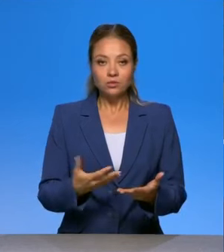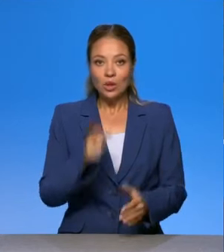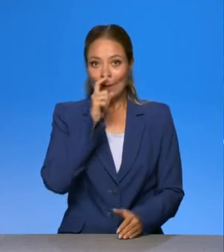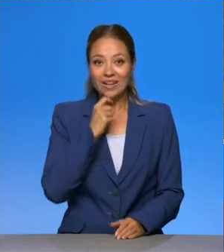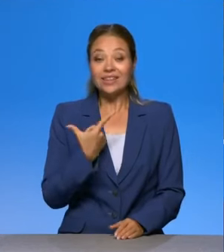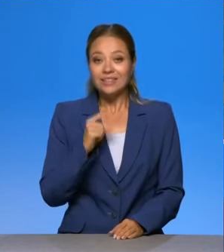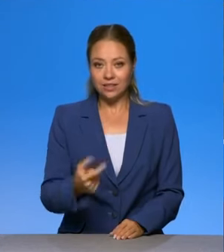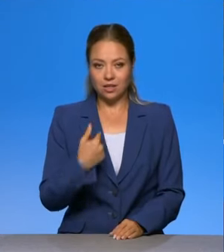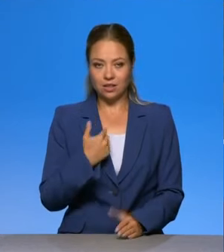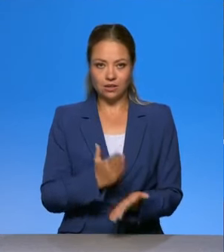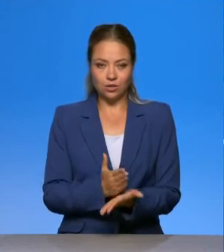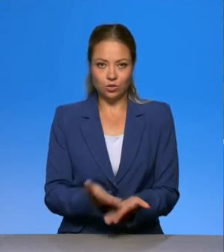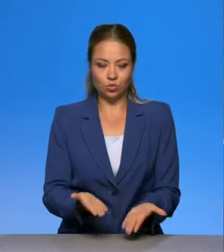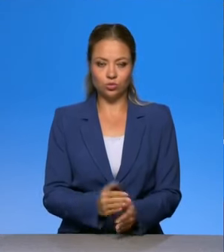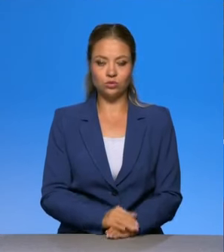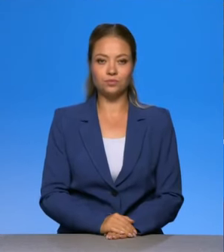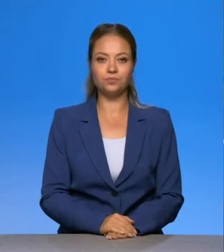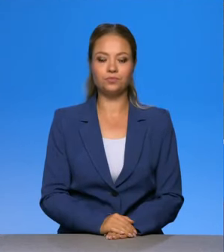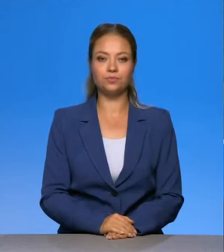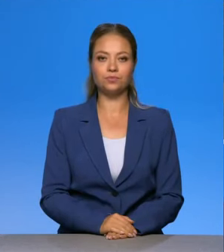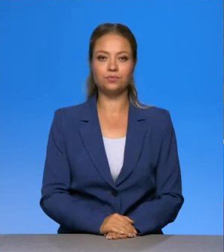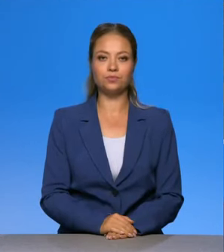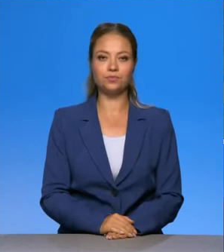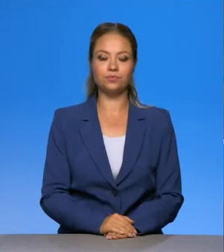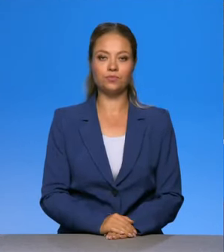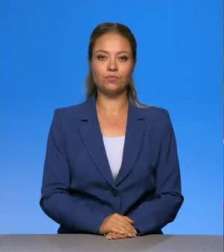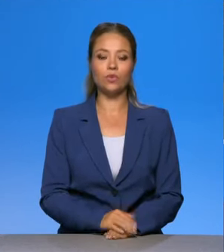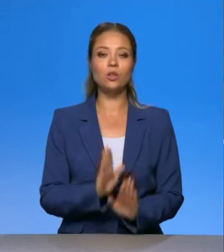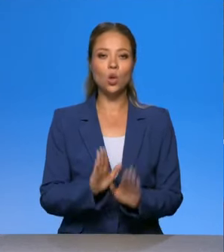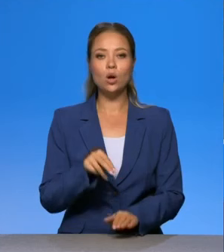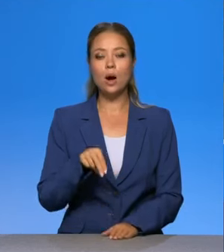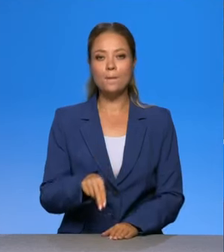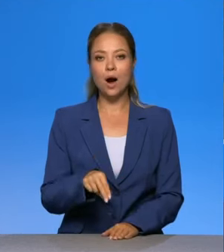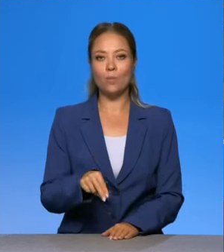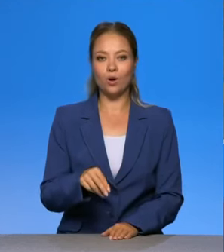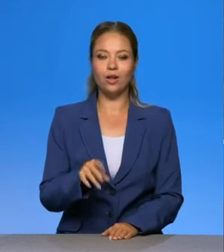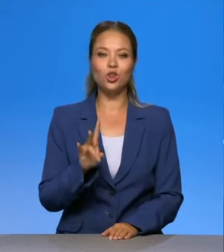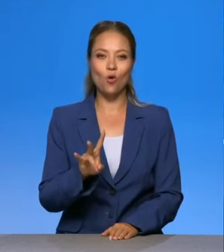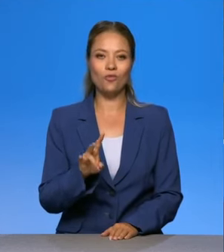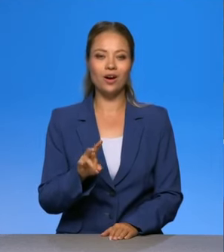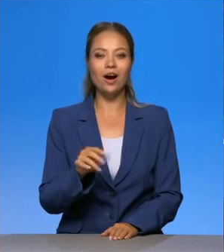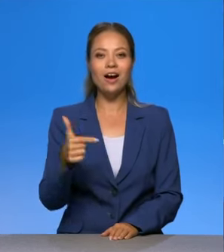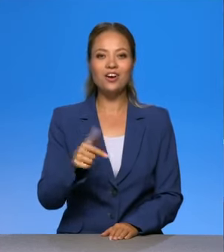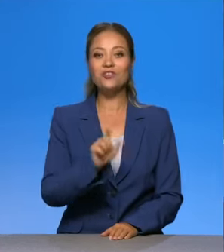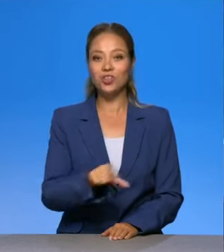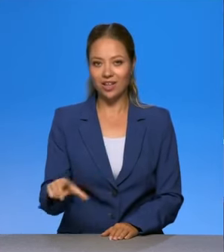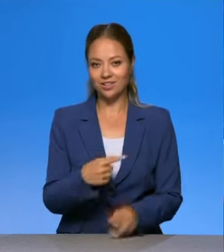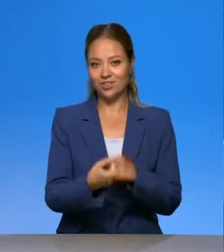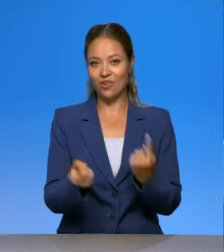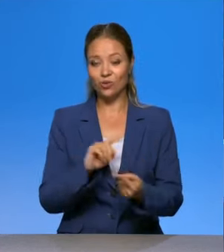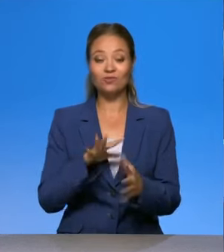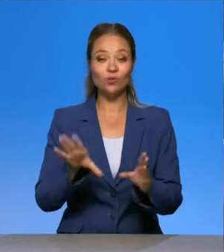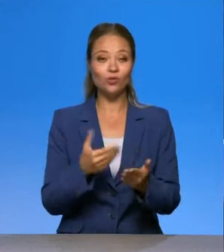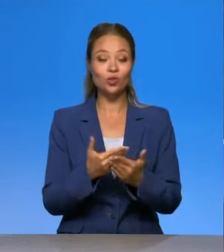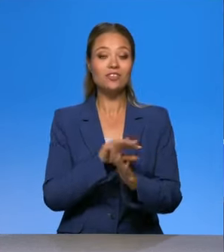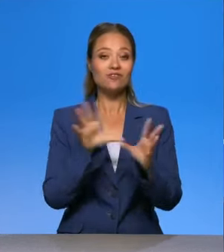я нахожусь, да, то есть там абсолютно только папуа-новогвинейцы вокруг меня. И вот это вот, все вот эти вот факты во